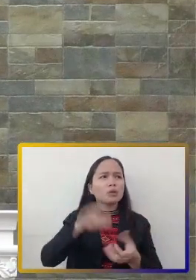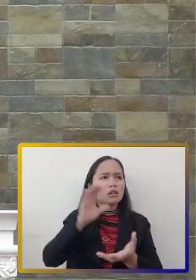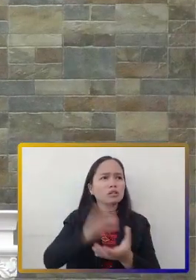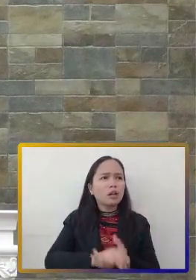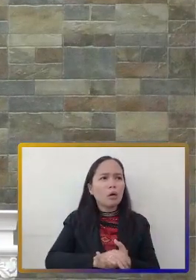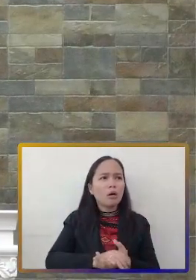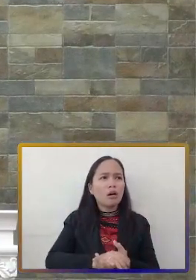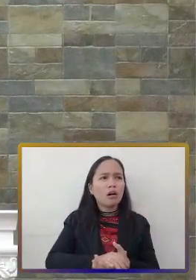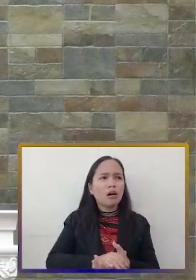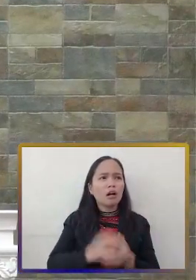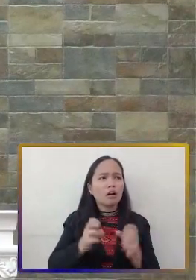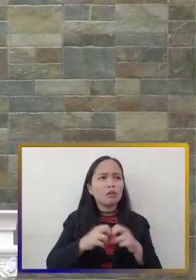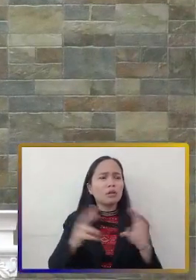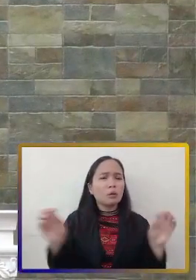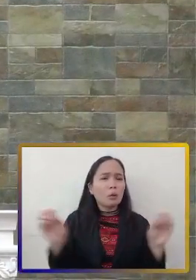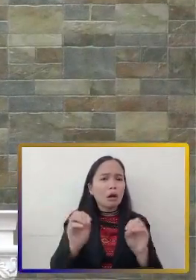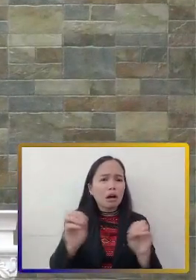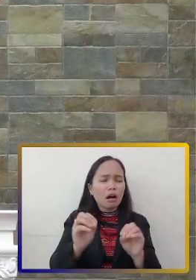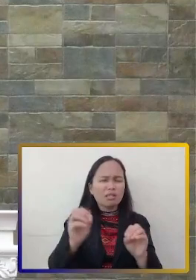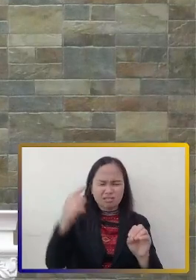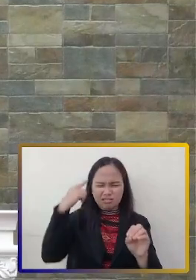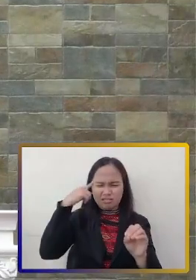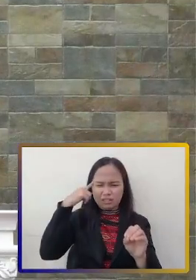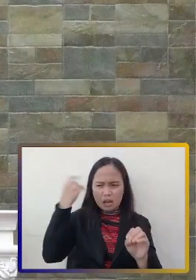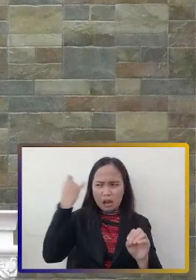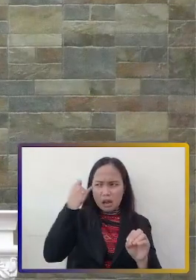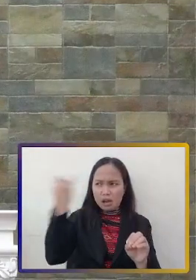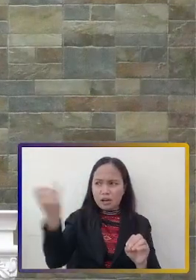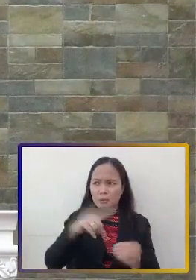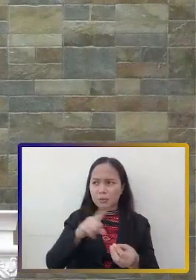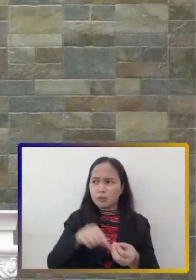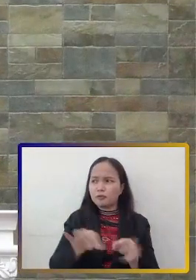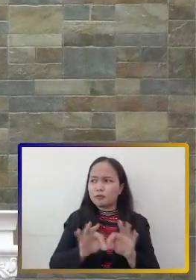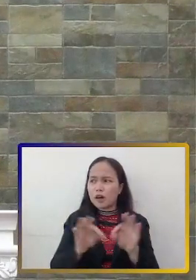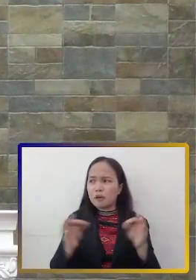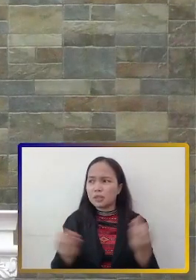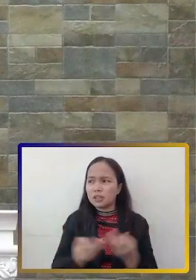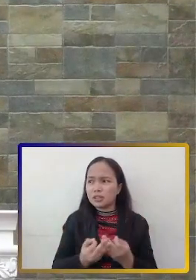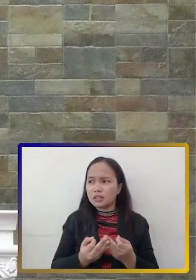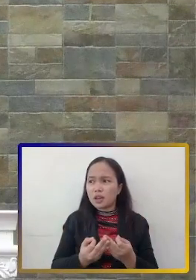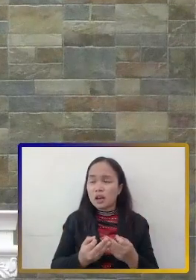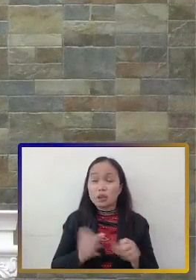Niwala nga ho silang kaisipan tungkol sa pamilya. You see that? So